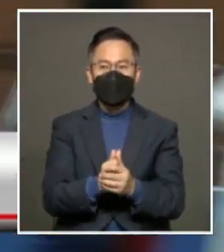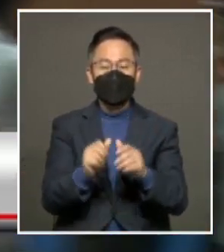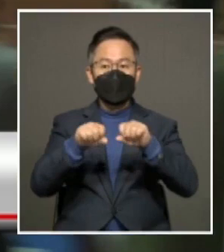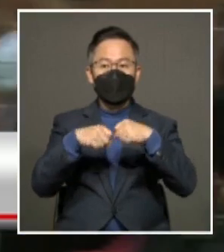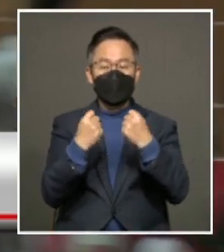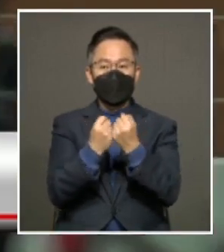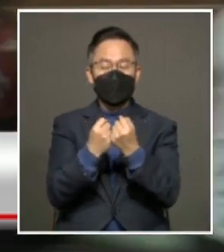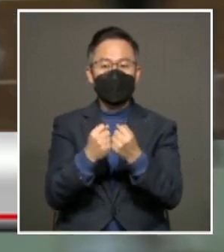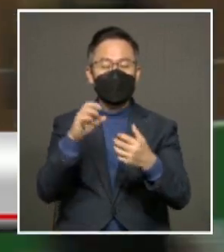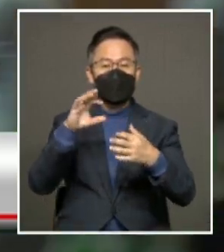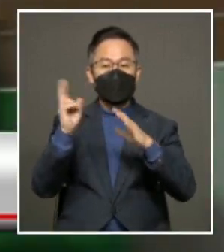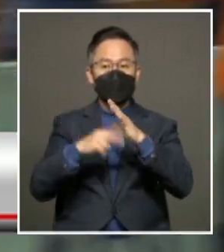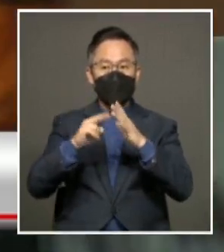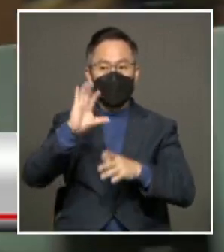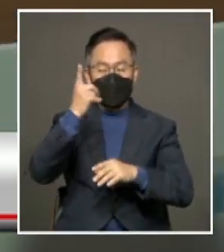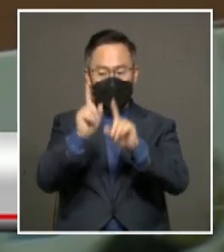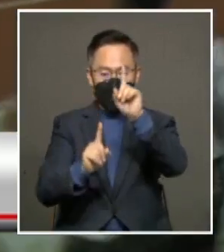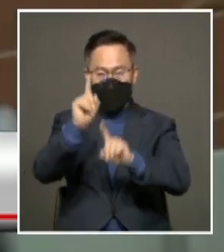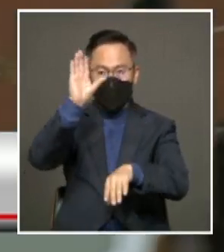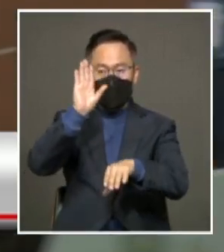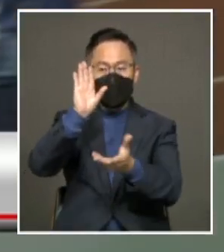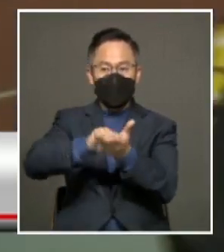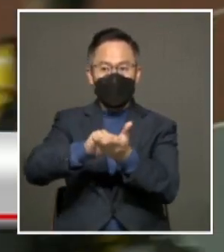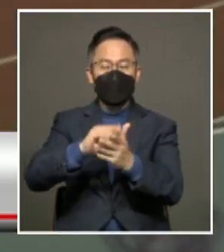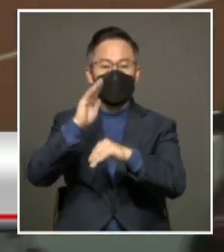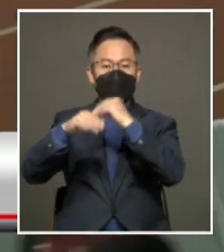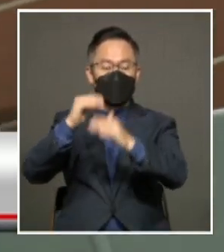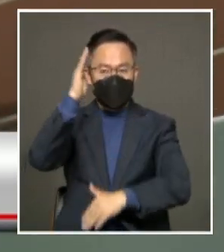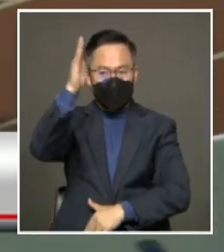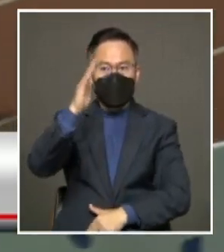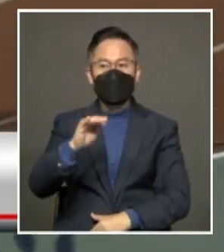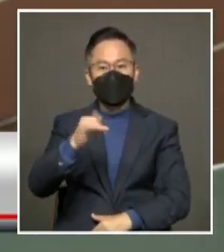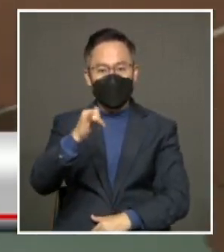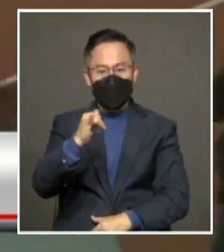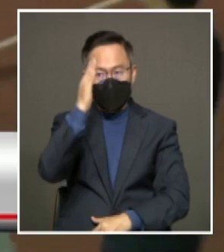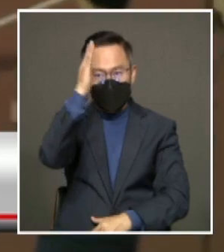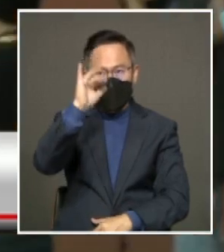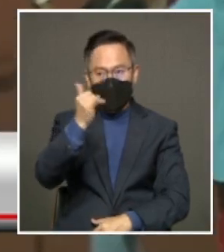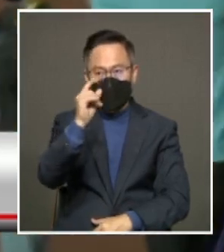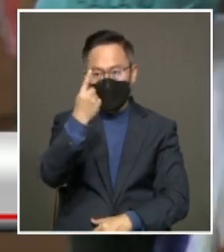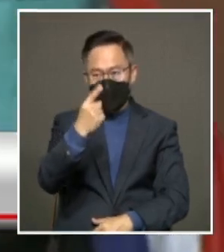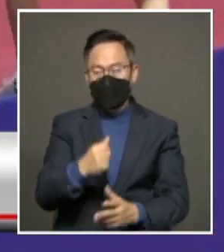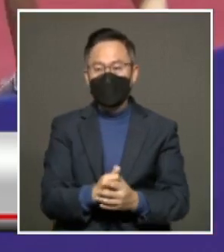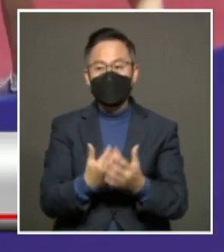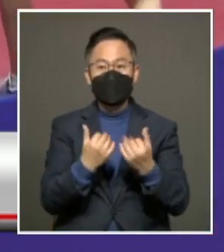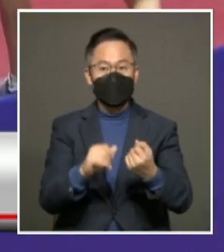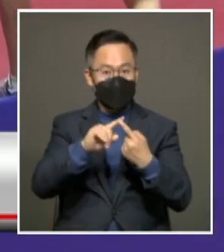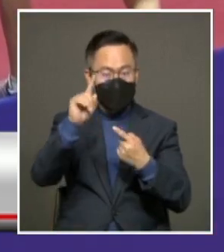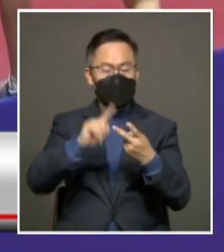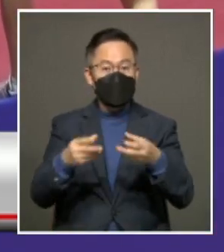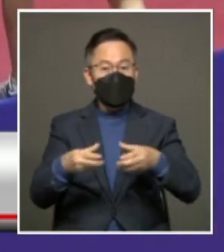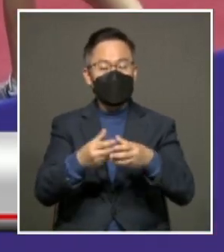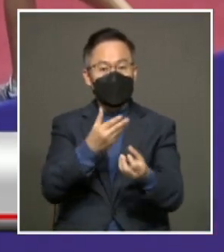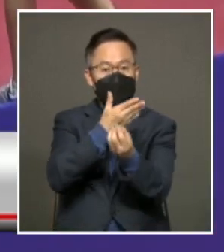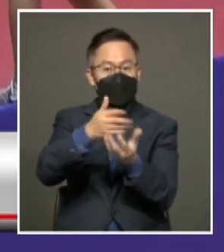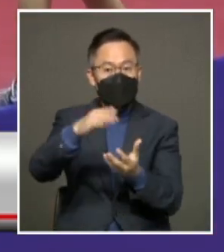ลกยอมรับว่าเป็นสถิติที่มีโอกาสที่จะก้าวไปเป็นนักวิ่งระดับโลกในอนาคตได้หรือผลงานของทัพนักกีฬา